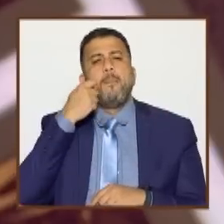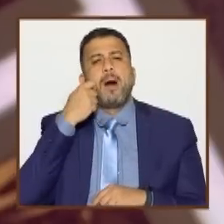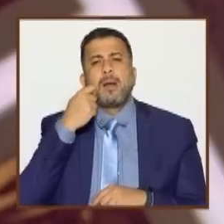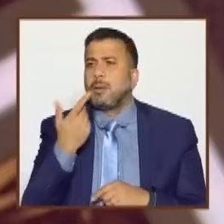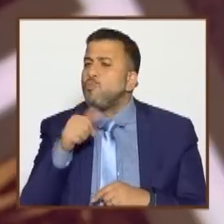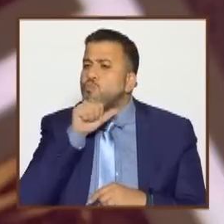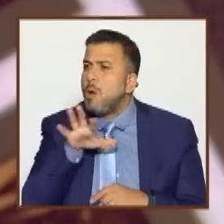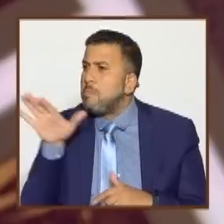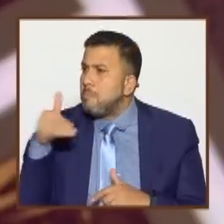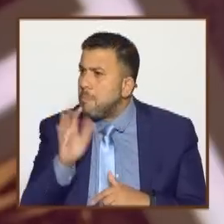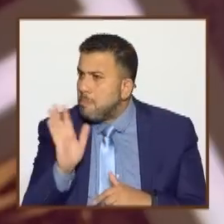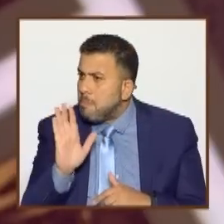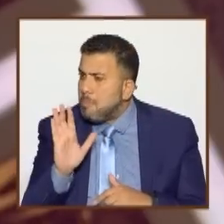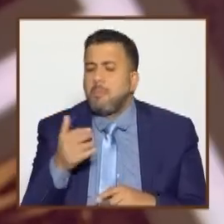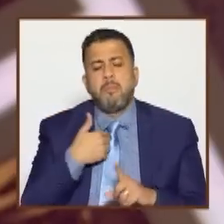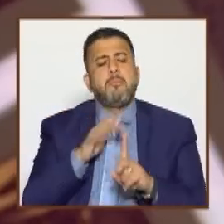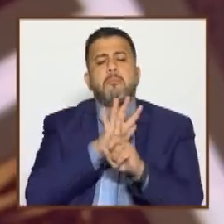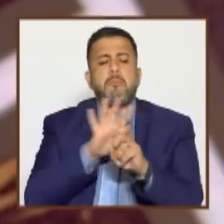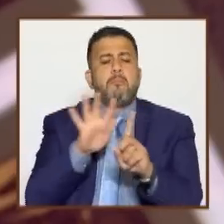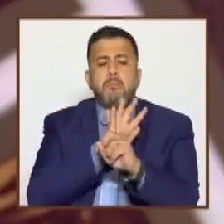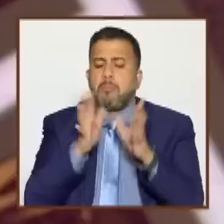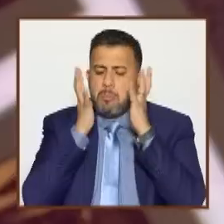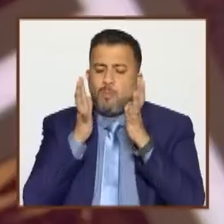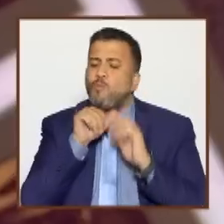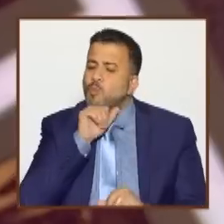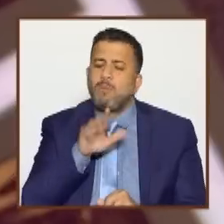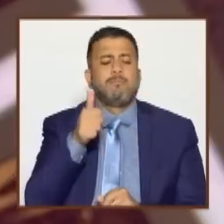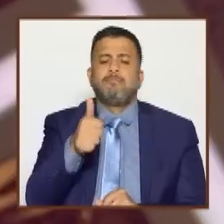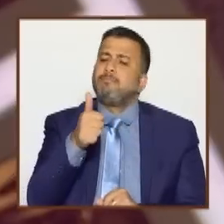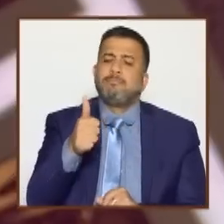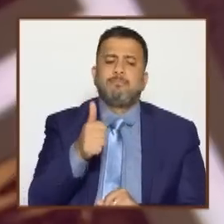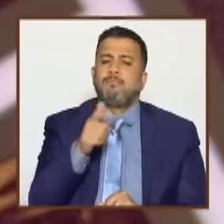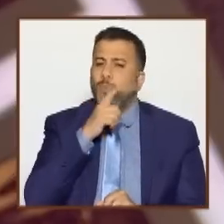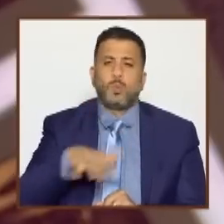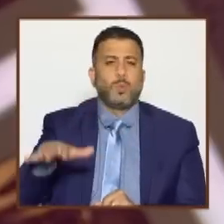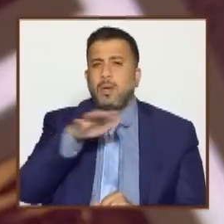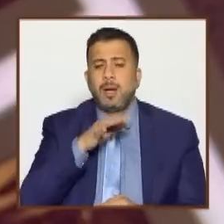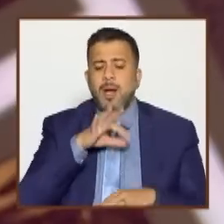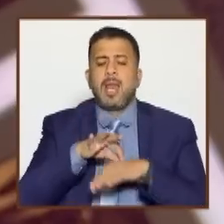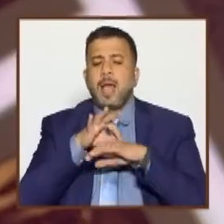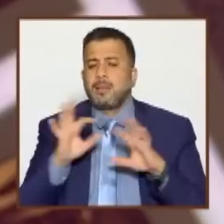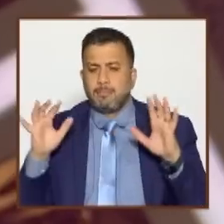الخطاب وتبعه على ذلك عثمان ثم علي رضي الله عن الجميع،